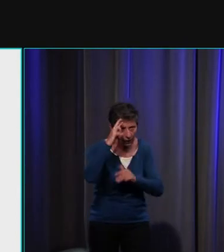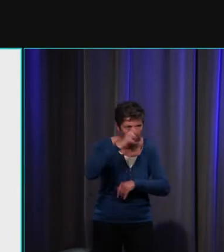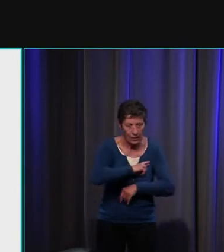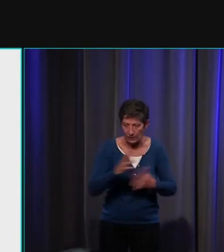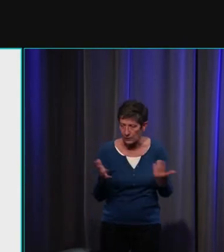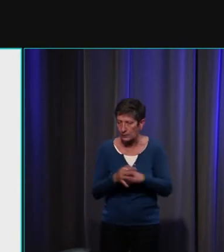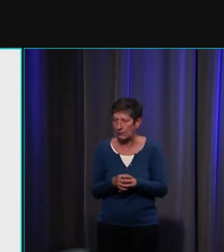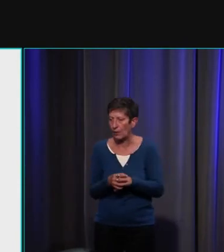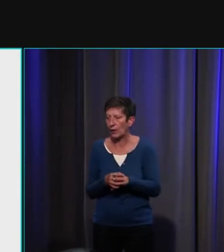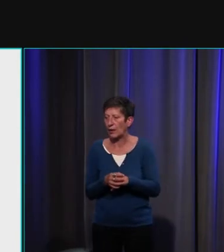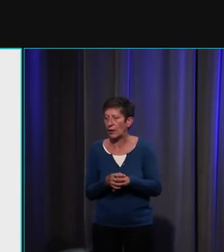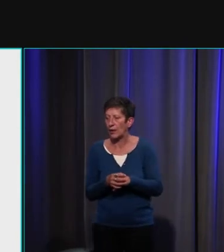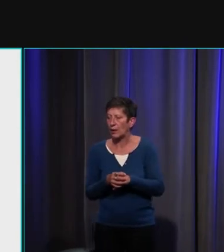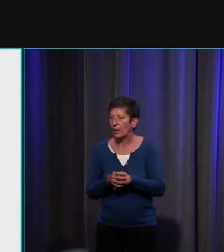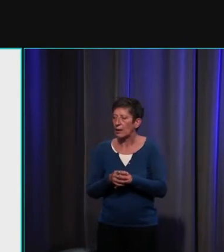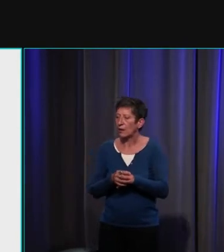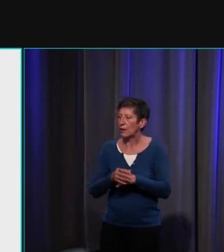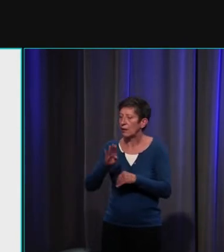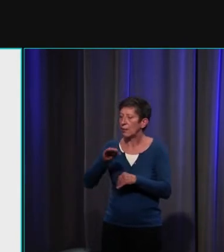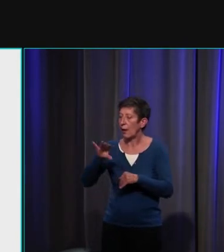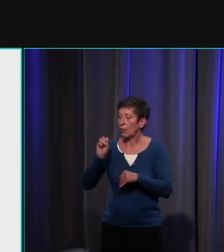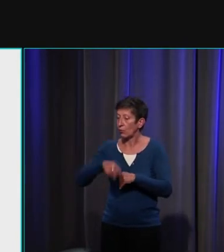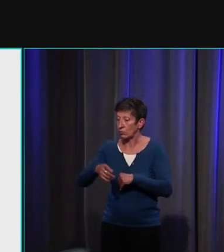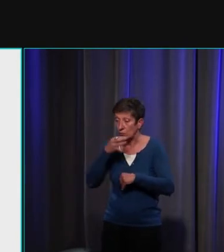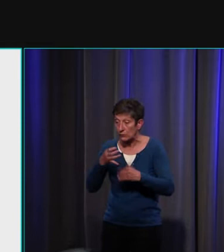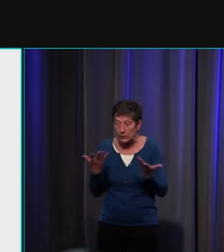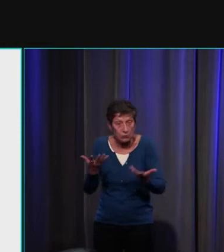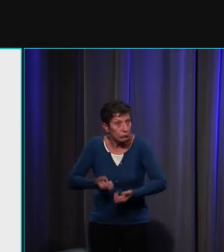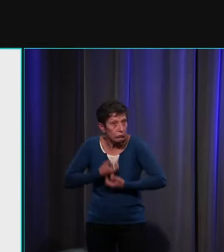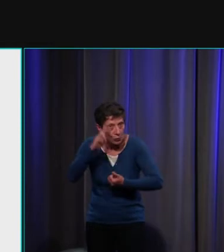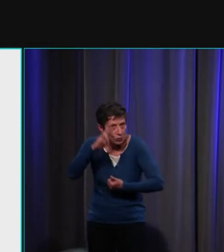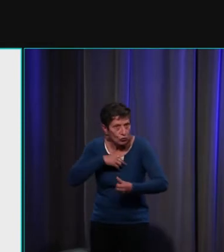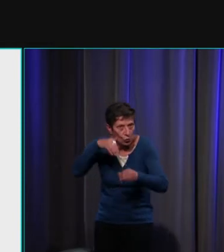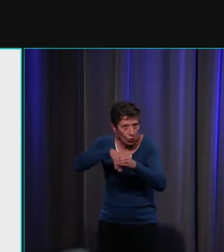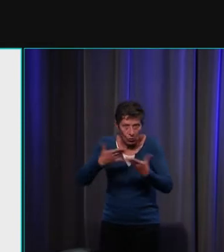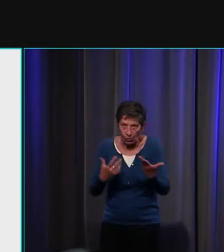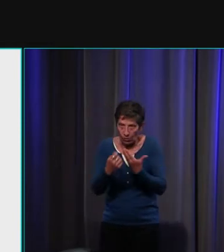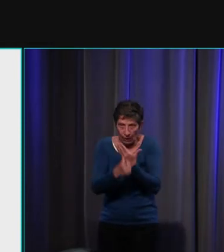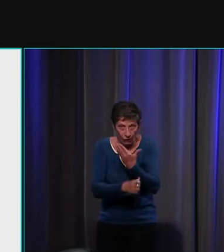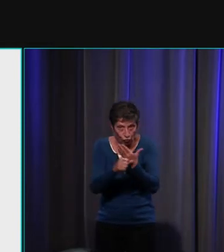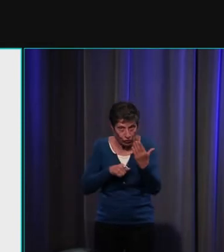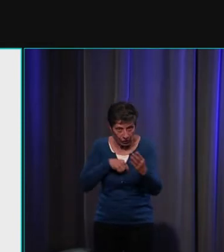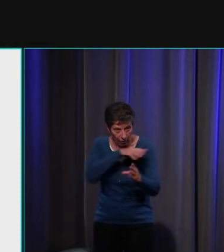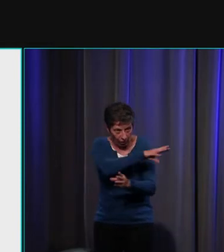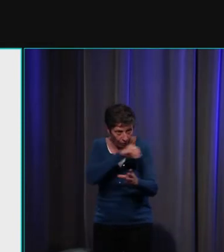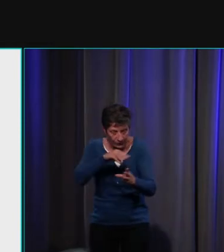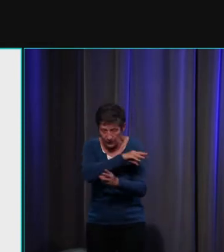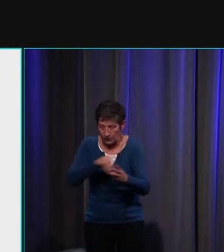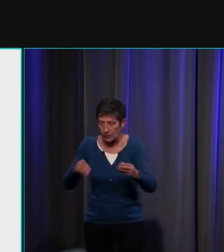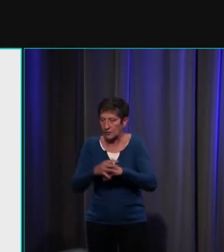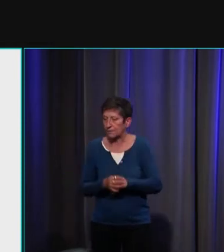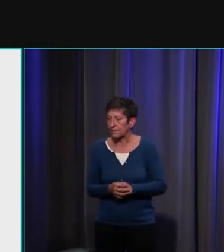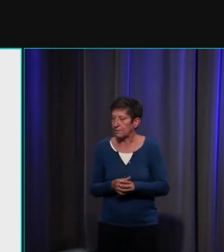bacon ils conservent dans leur religion beaucoup des paroles d'évangile il tient le christ pour l'un de plus grands prophètes les de la vierge marie sans